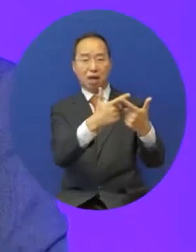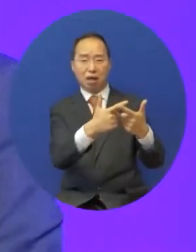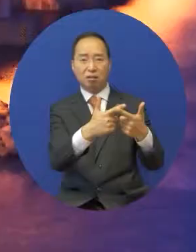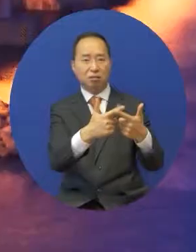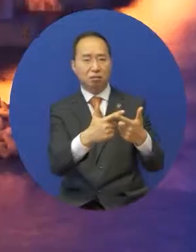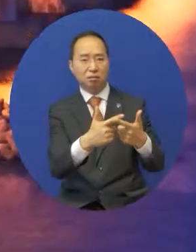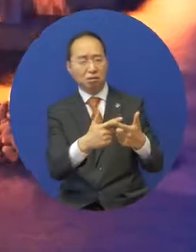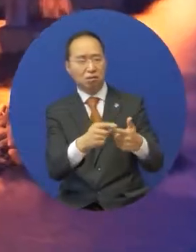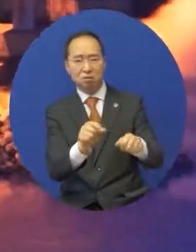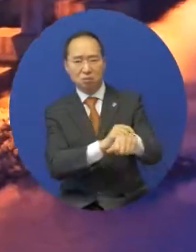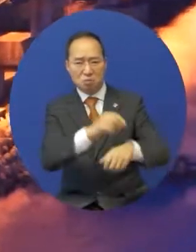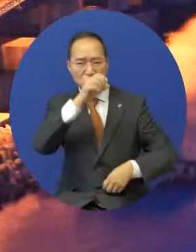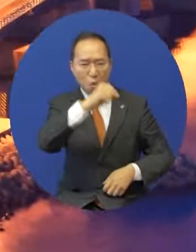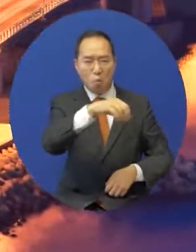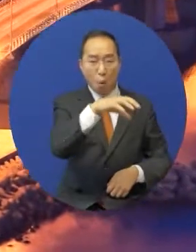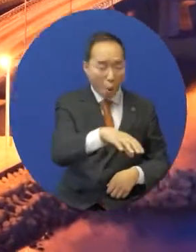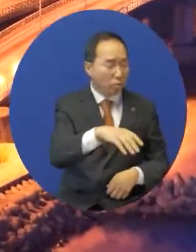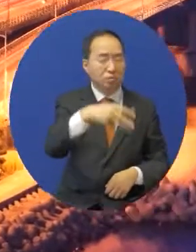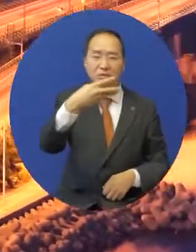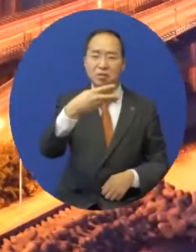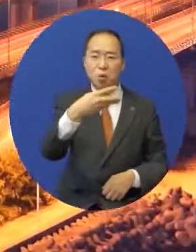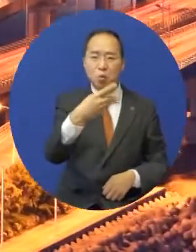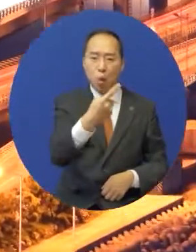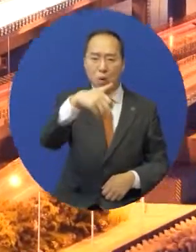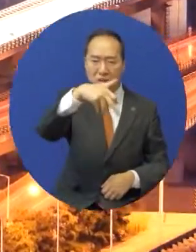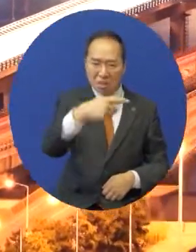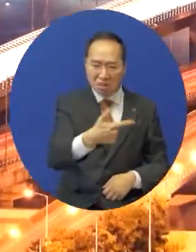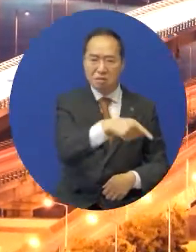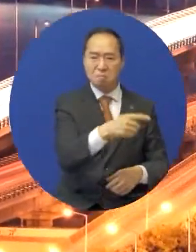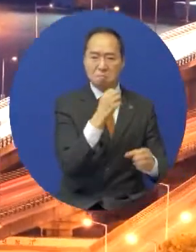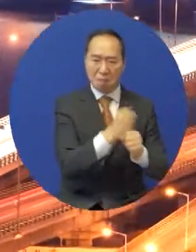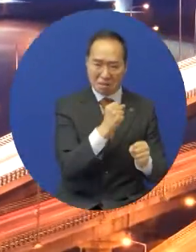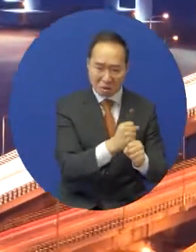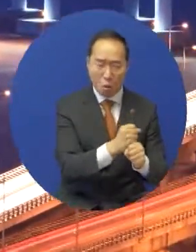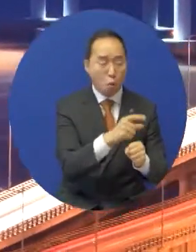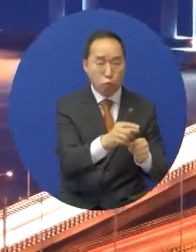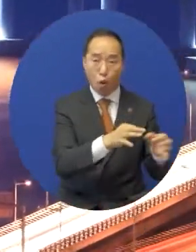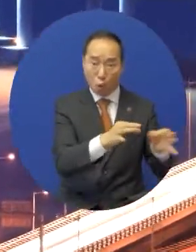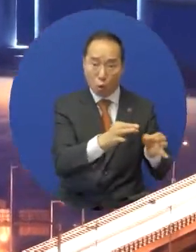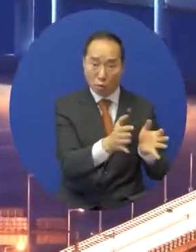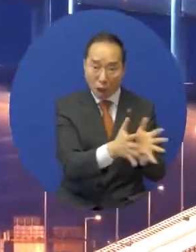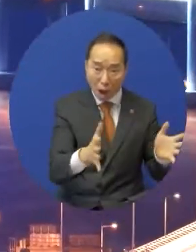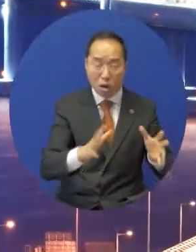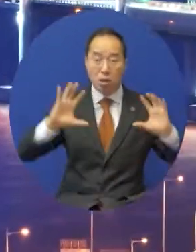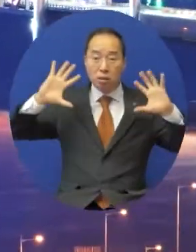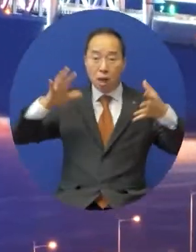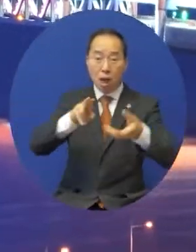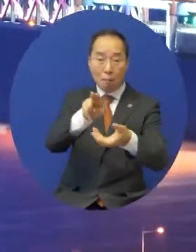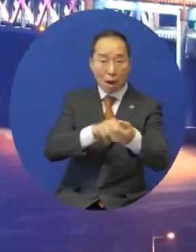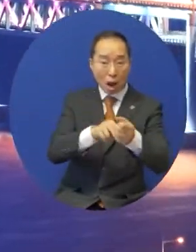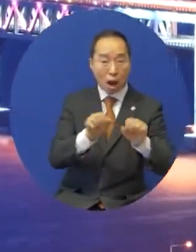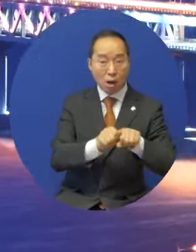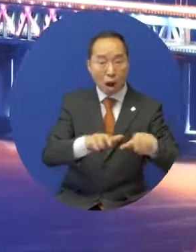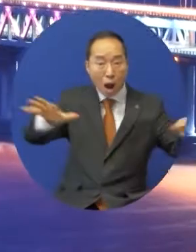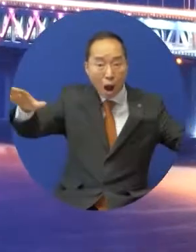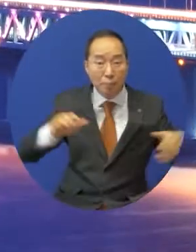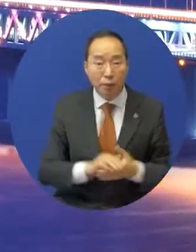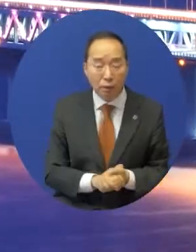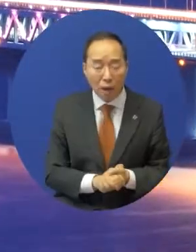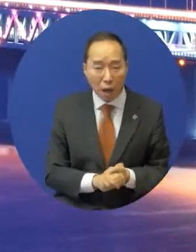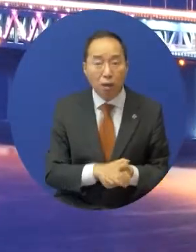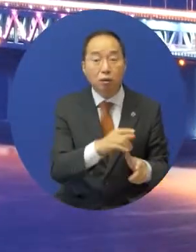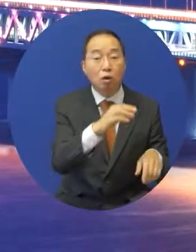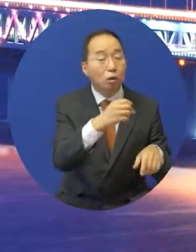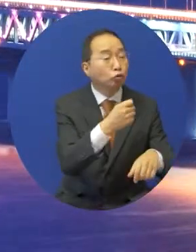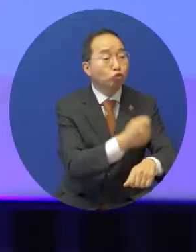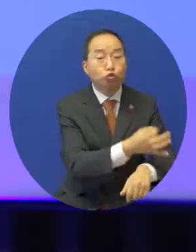특구인데 뭐 부산의 그 토큰들이 만들어 발행이 돼서 거기서 거래가 되고 전 세계로 팔려